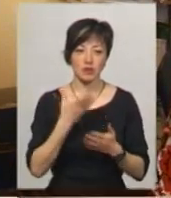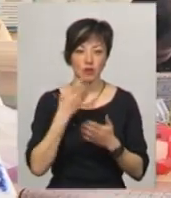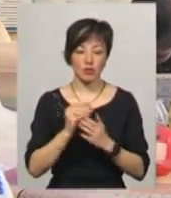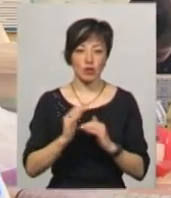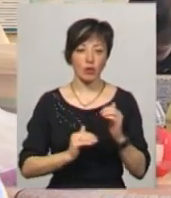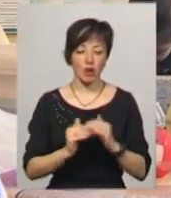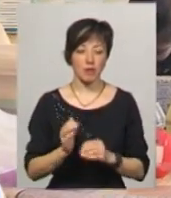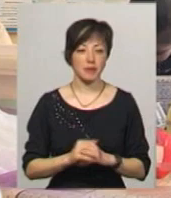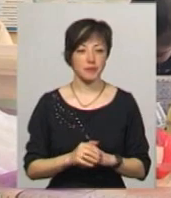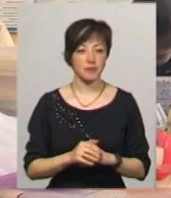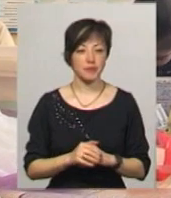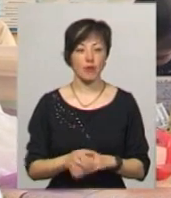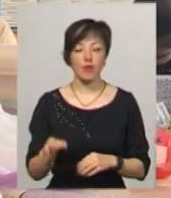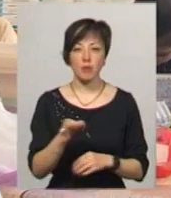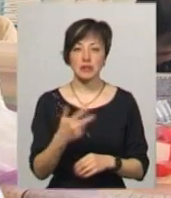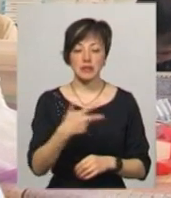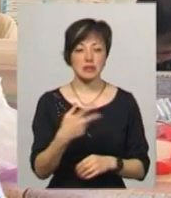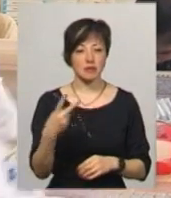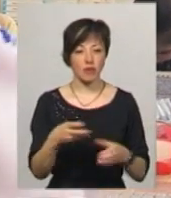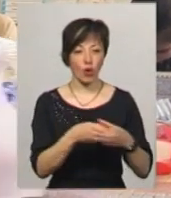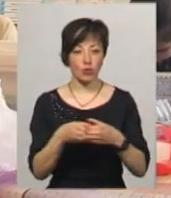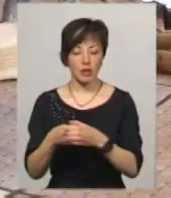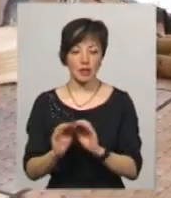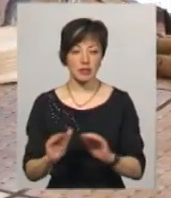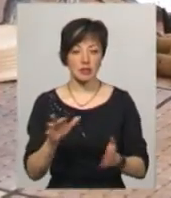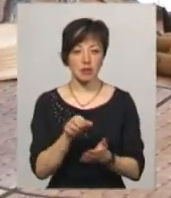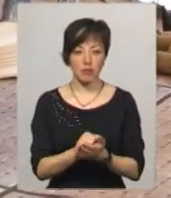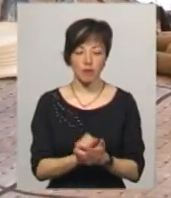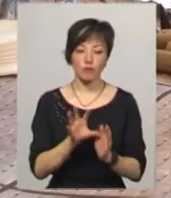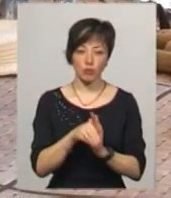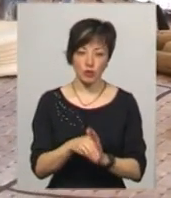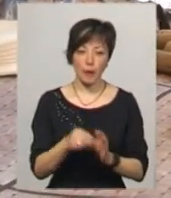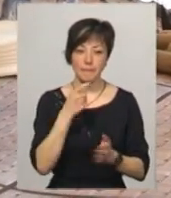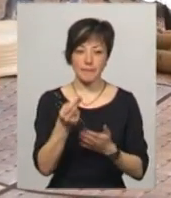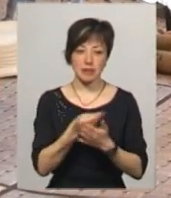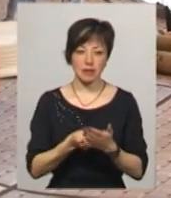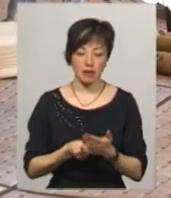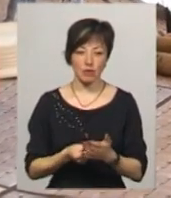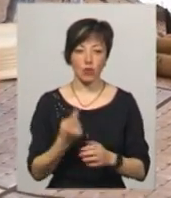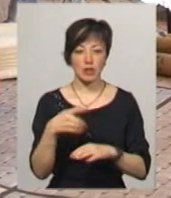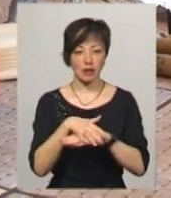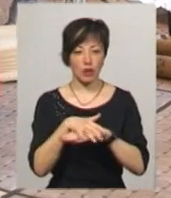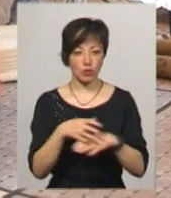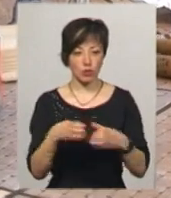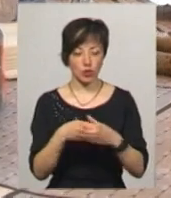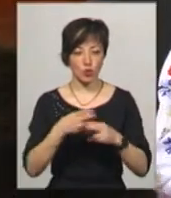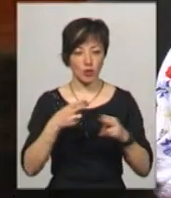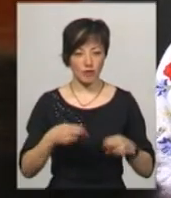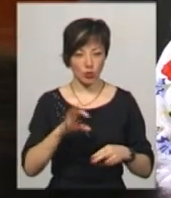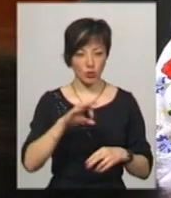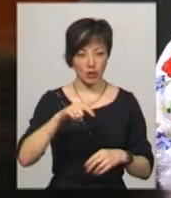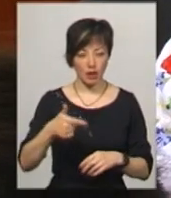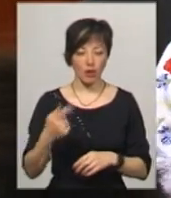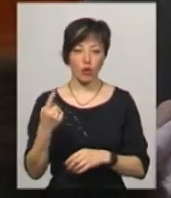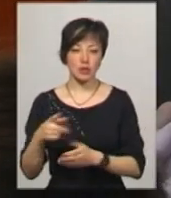руками. Зараз в області діє 32 гуртка, де школярі займаються в тому числі писанкарством. Серед них – один народний колектив з Дунаєвецької ОТГ